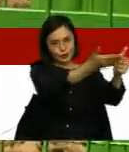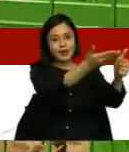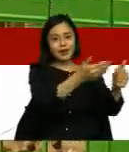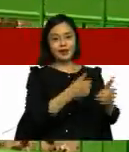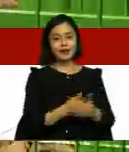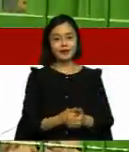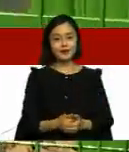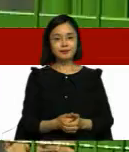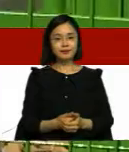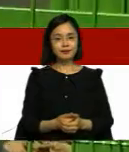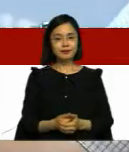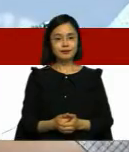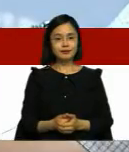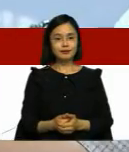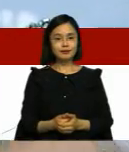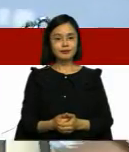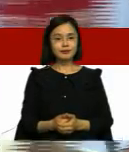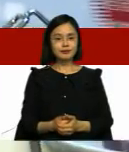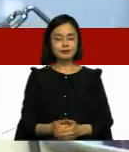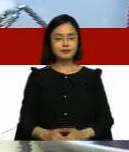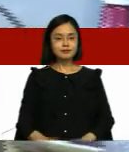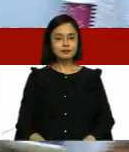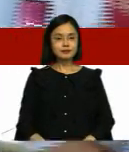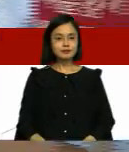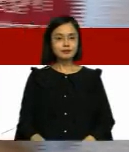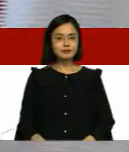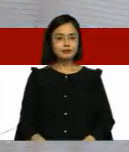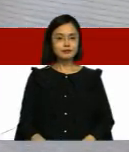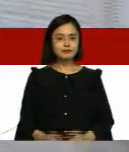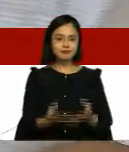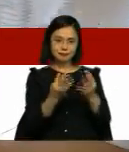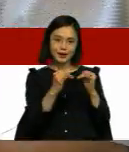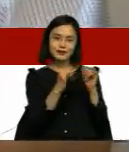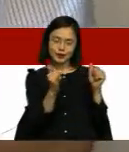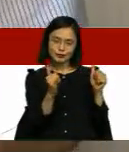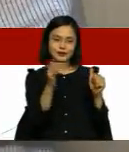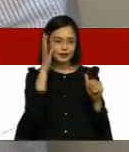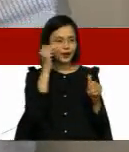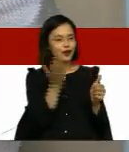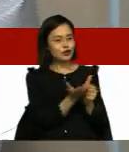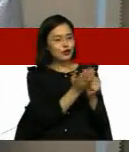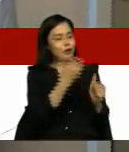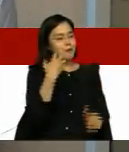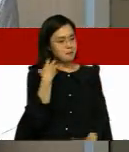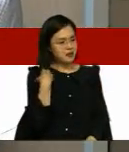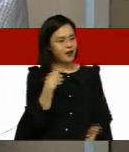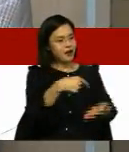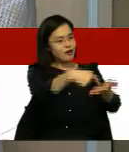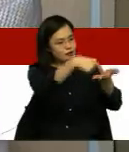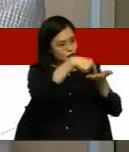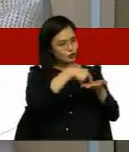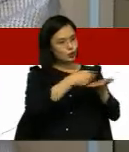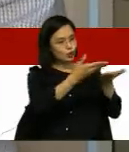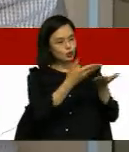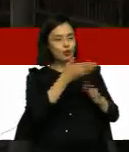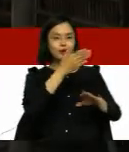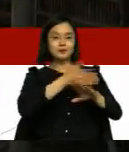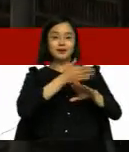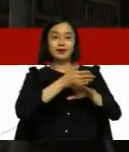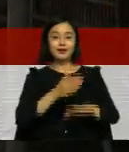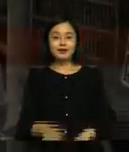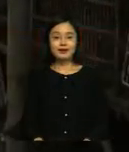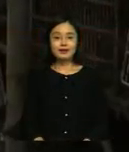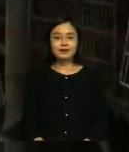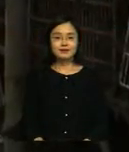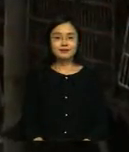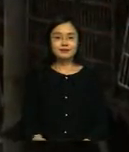나머지는 일반 분양자들이 분양을 해갔습니다. 아, 그래도 많은 분들이 좀 도움의 손길을 주셨군요. 그분들한테 감사드립니다. 네. 자, 그리고 구조 당시 이제